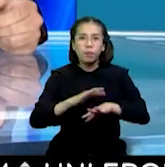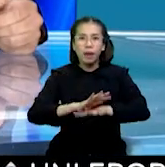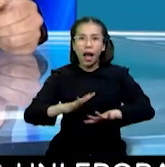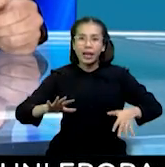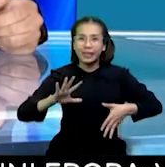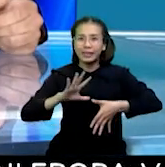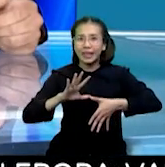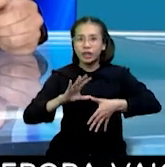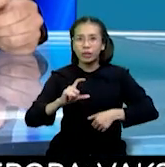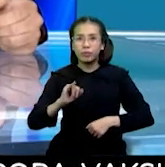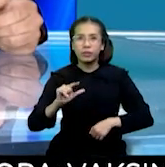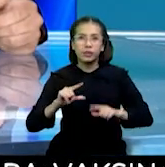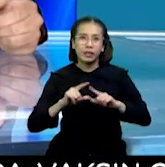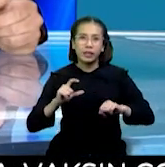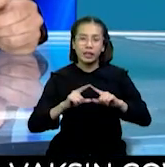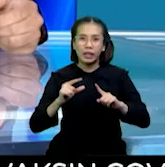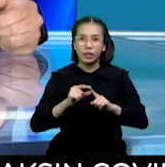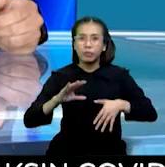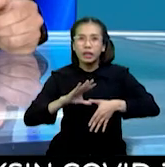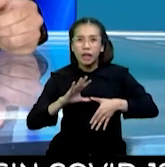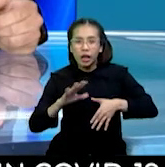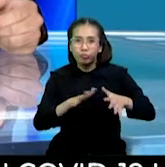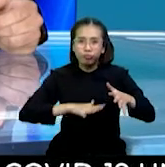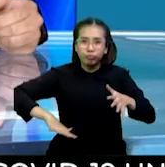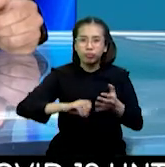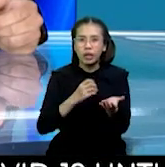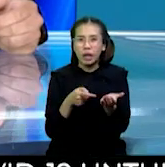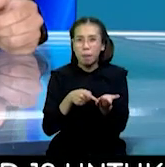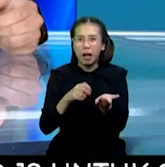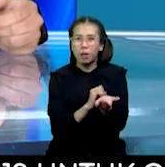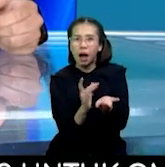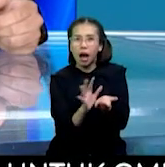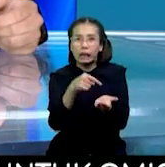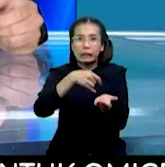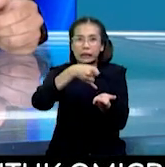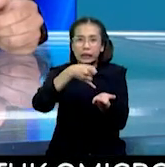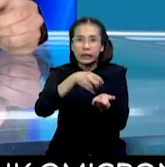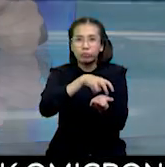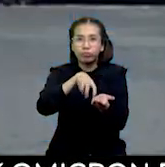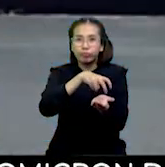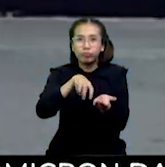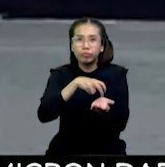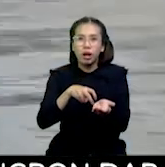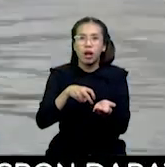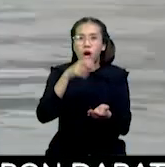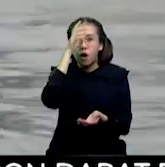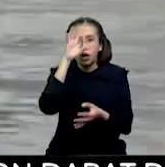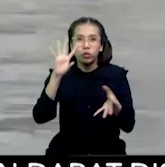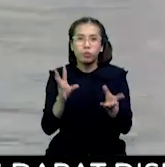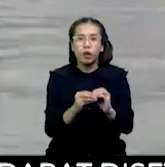70/3 Terminal khusus Dermaga Pertamina kapal kargo bermuatan pupuk ini membawa 26 APK